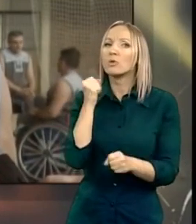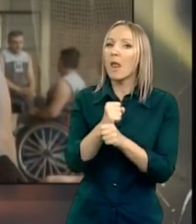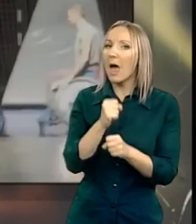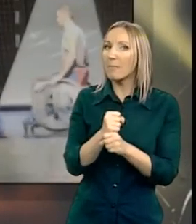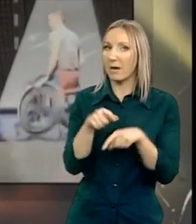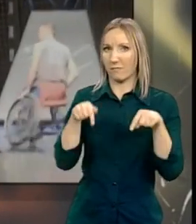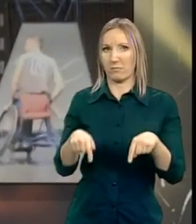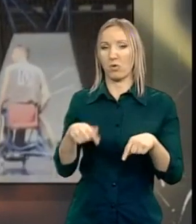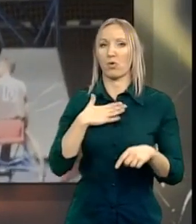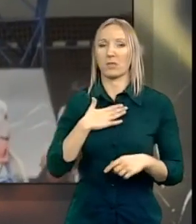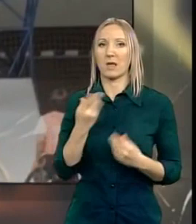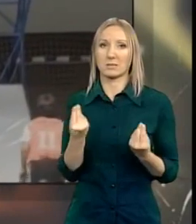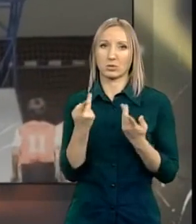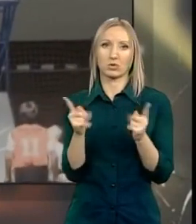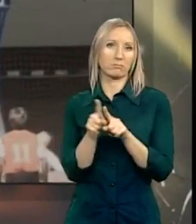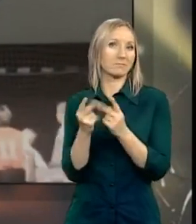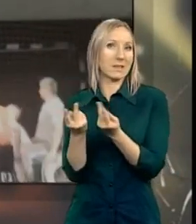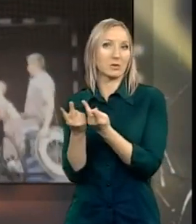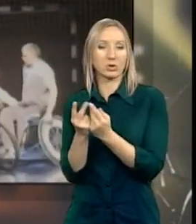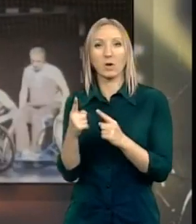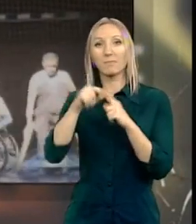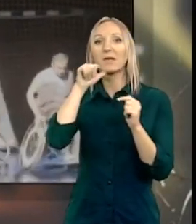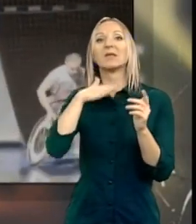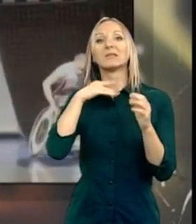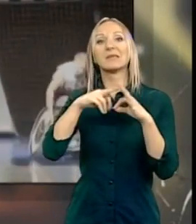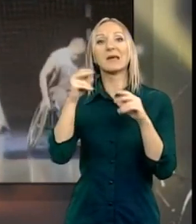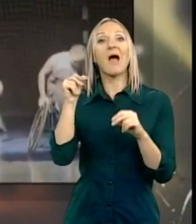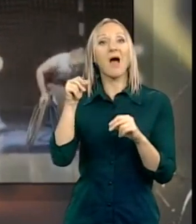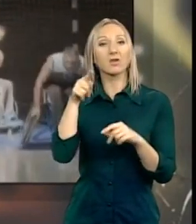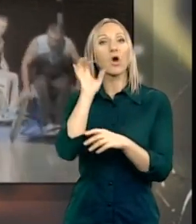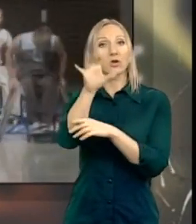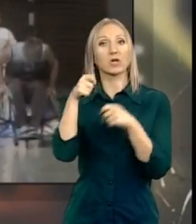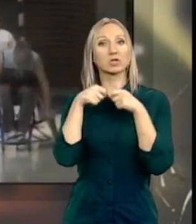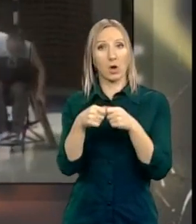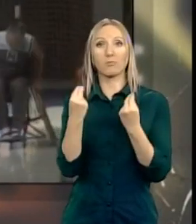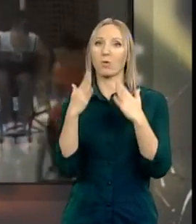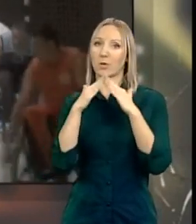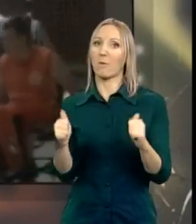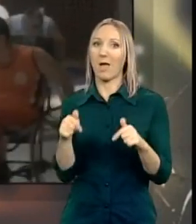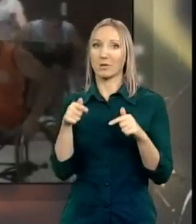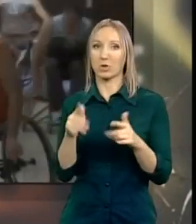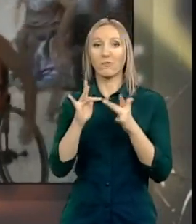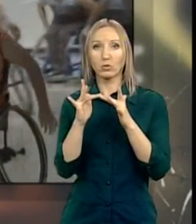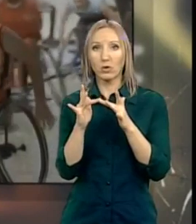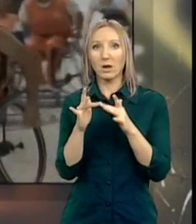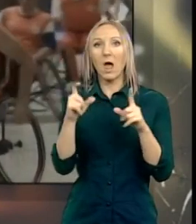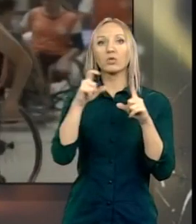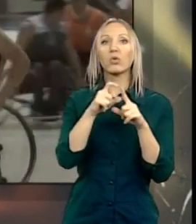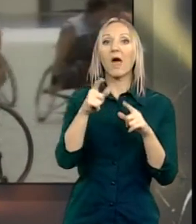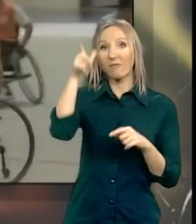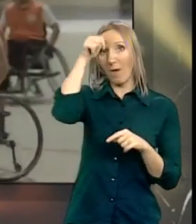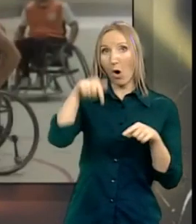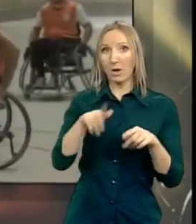nas. Košarkaški klub Tigar bio je dobar domaćin u ovogodišnjeg turnira. Učestvovali su ekipe Dunava iz